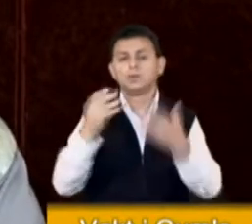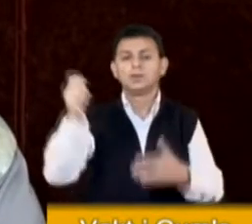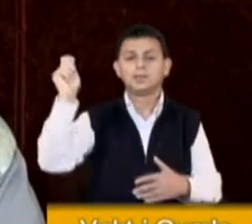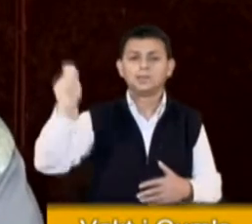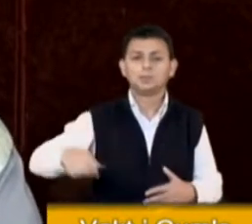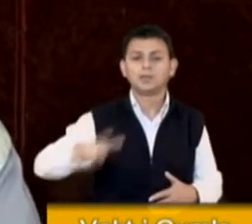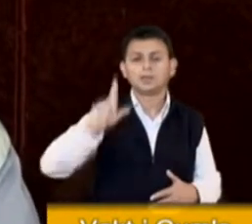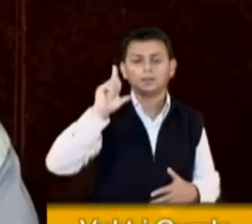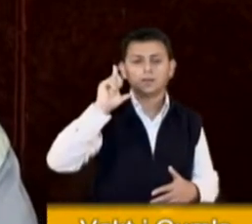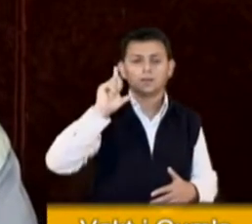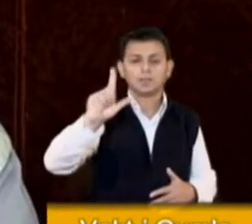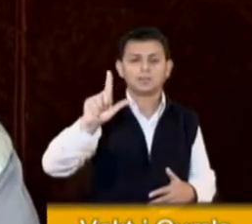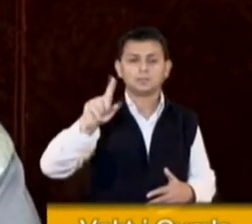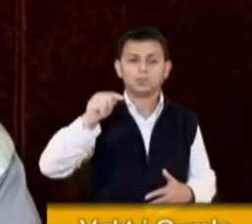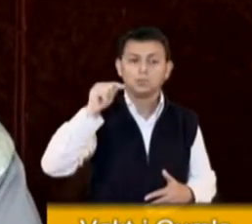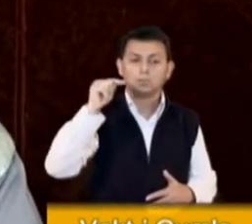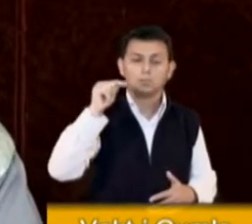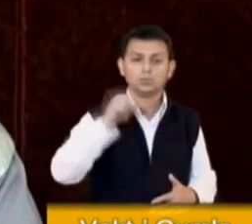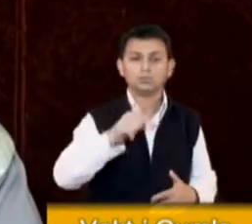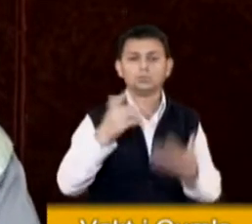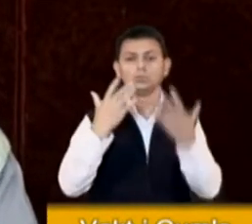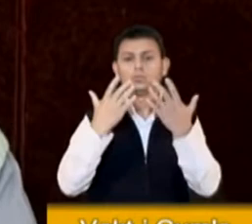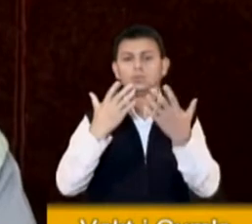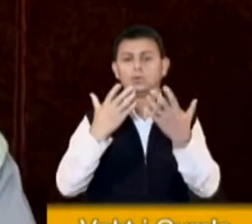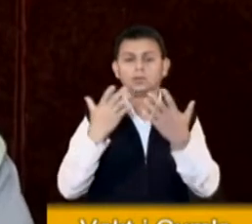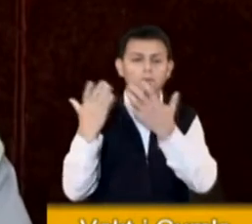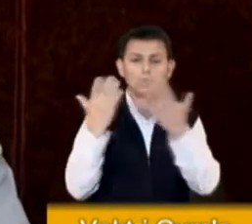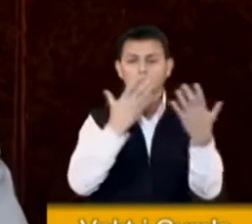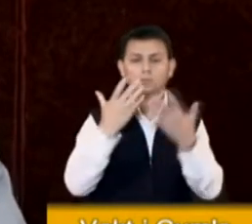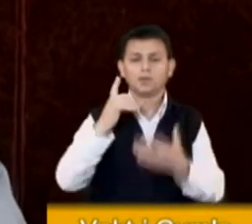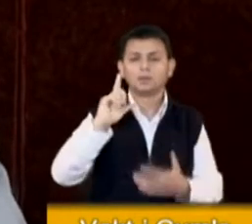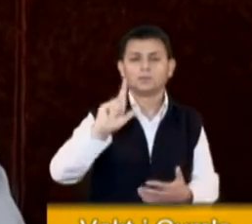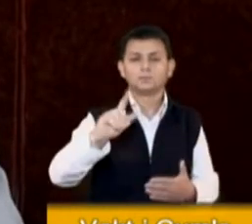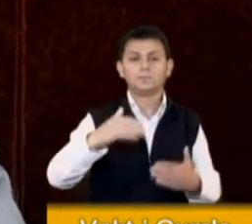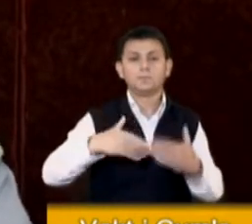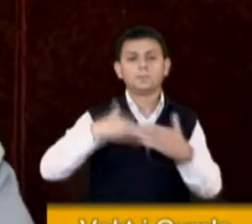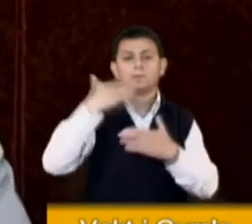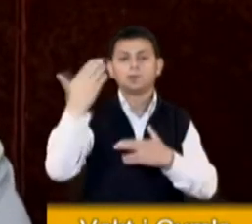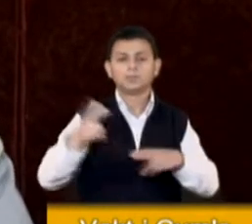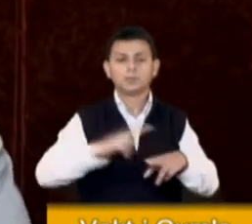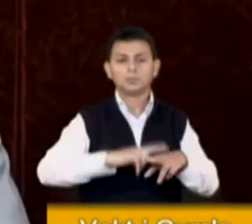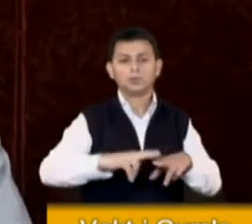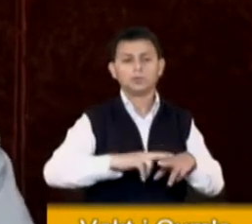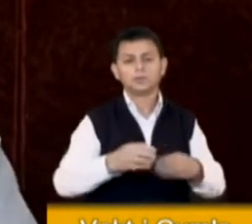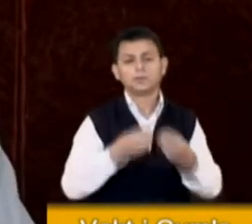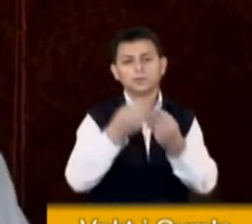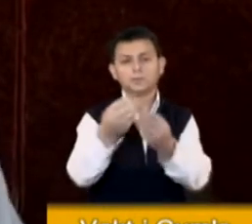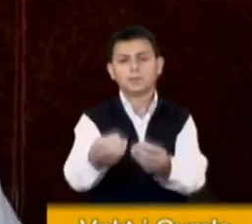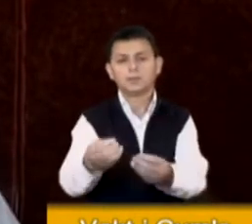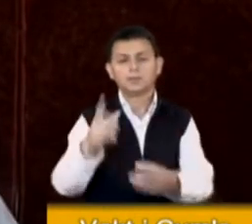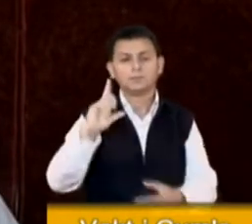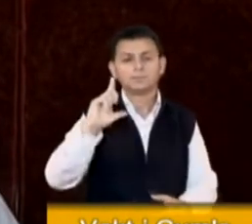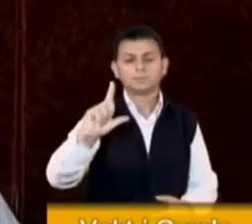sığındırmak hususunda bu dualara başvurmak lazım. Muhterem müminler, başka bir örnek. Bir